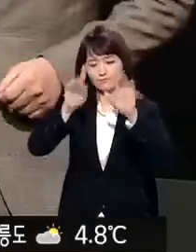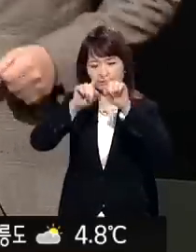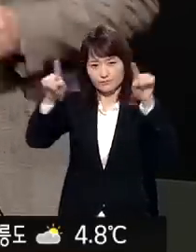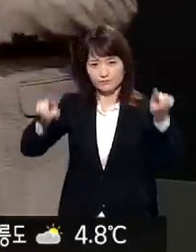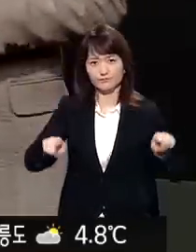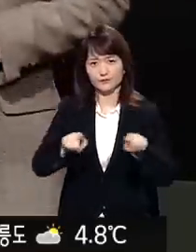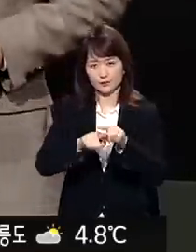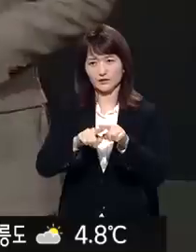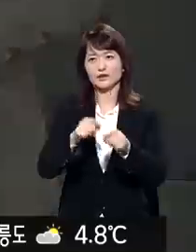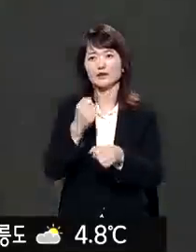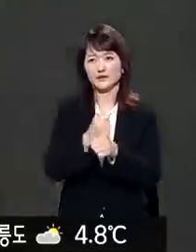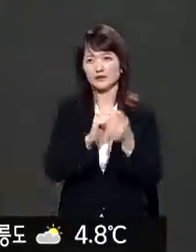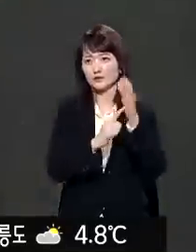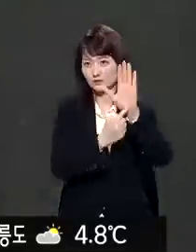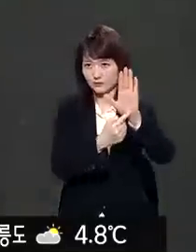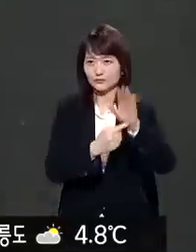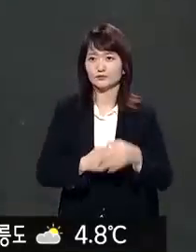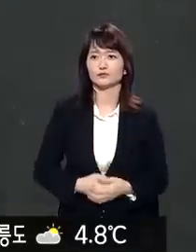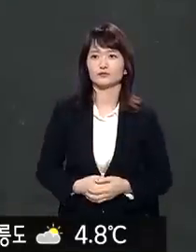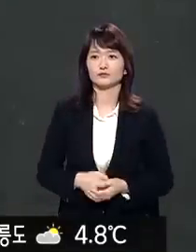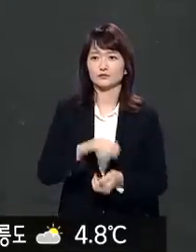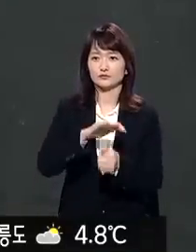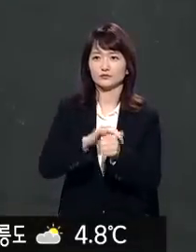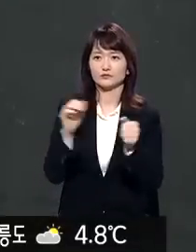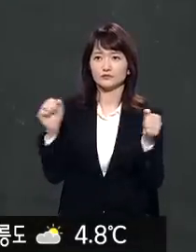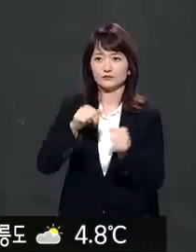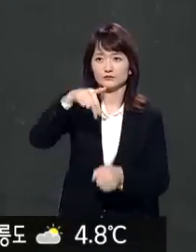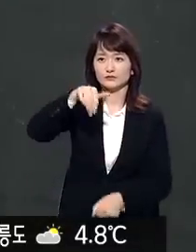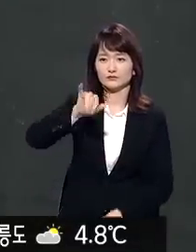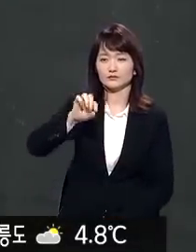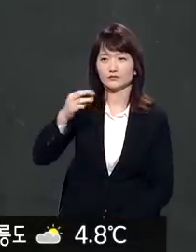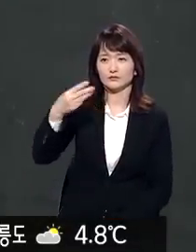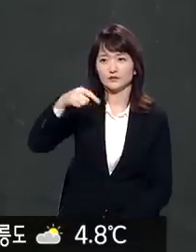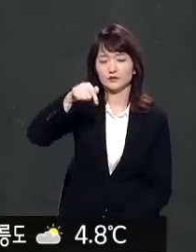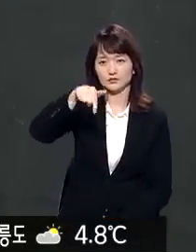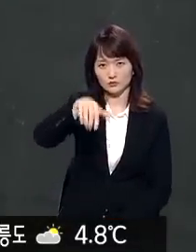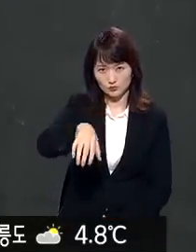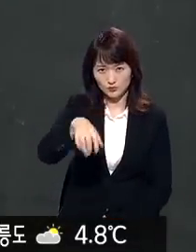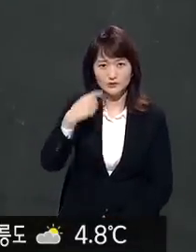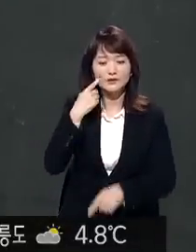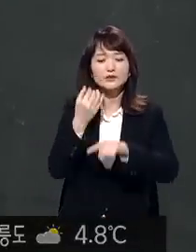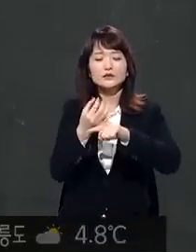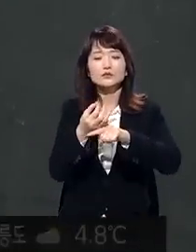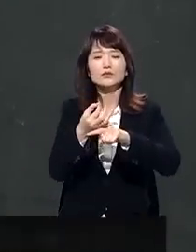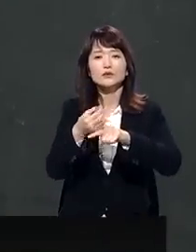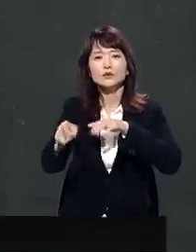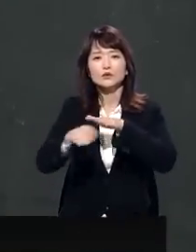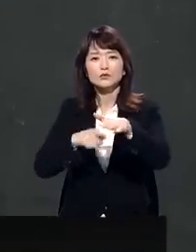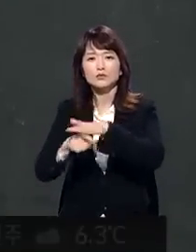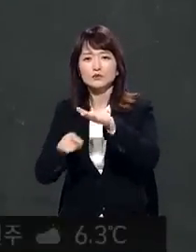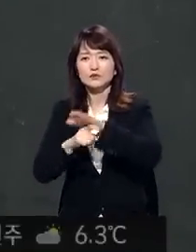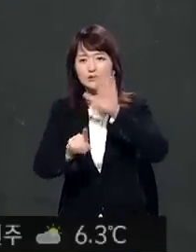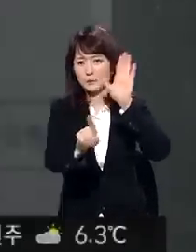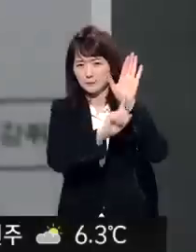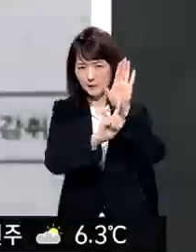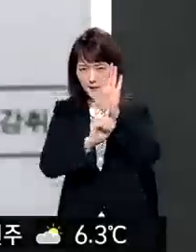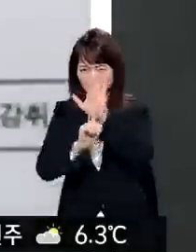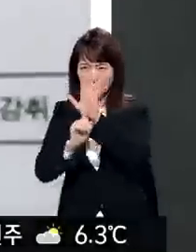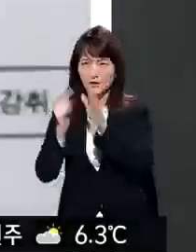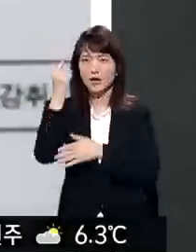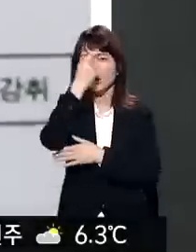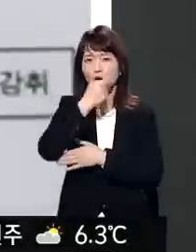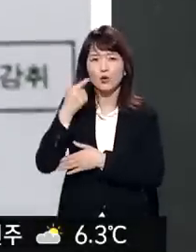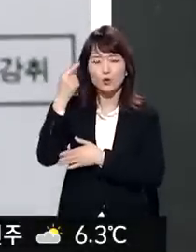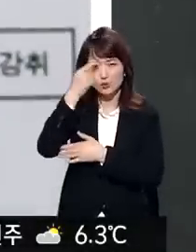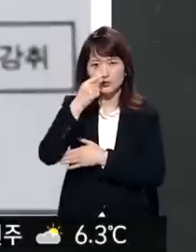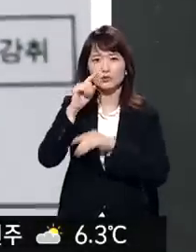보시죠. 자, 경북 칠곡의 한 PC방에서 달아난 금은방 강도 상해 피의자 수배 전단입니다. 얼굴 정면 사진